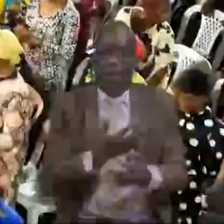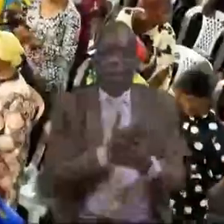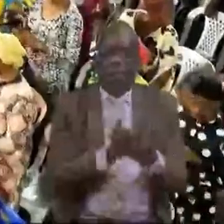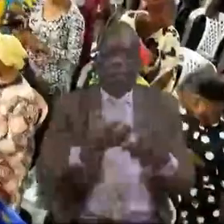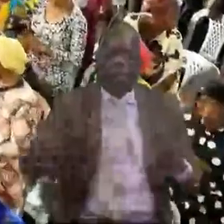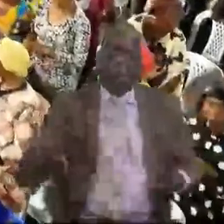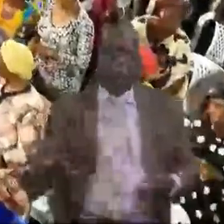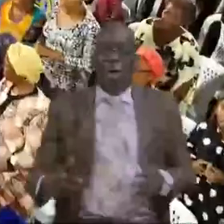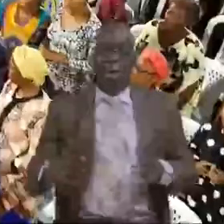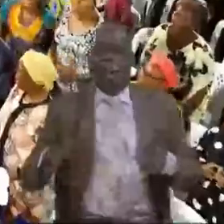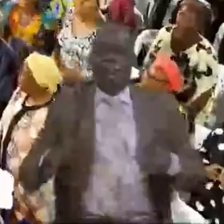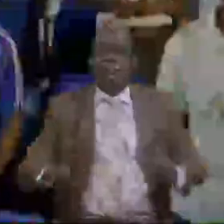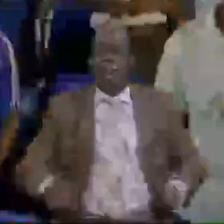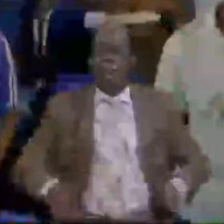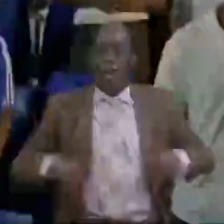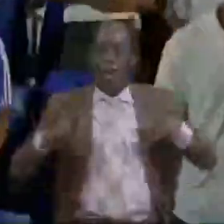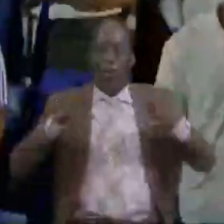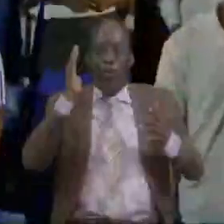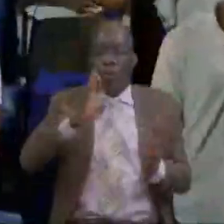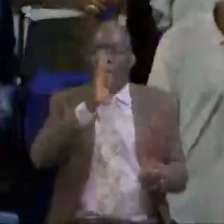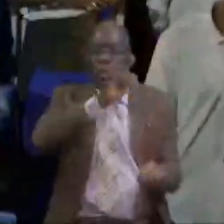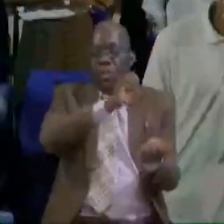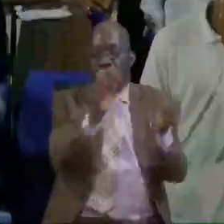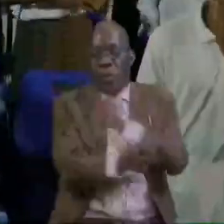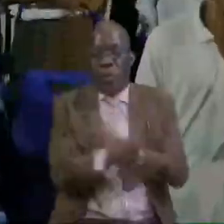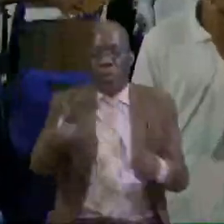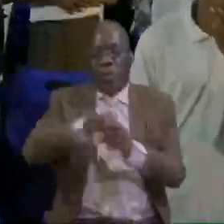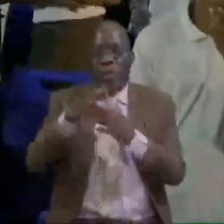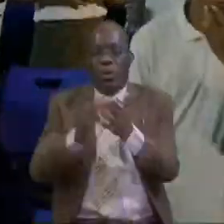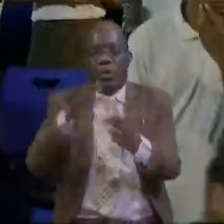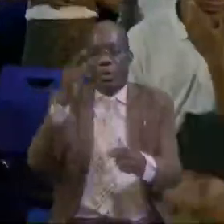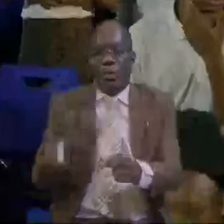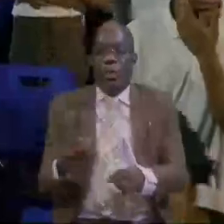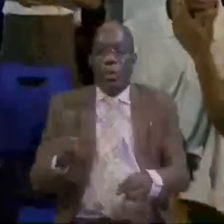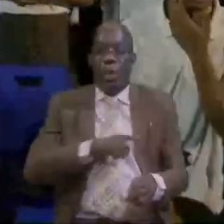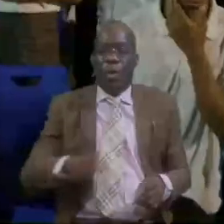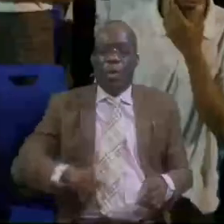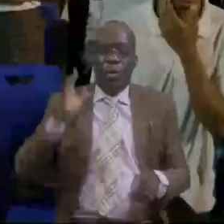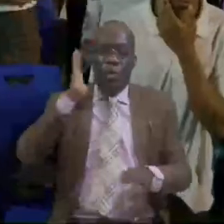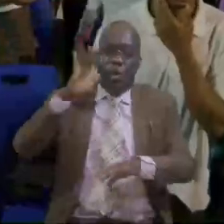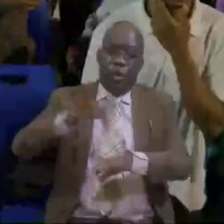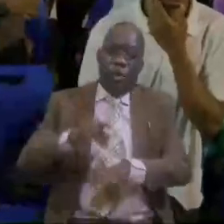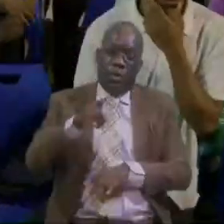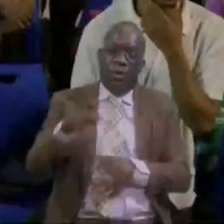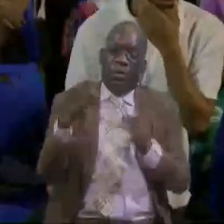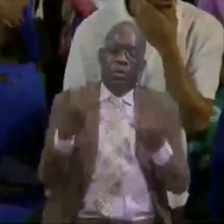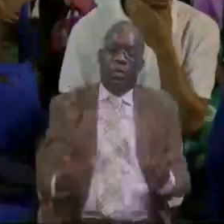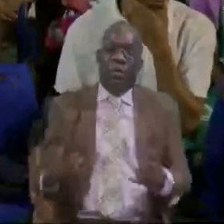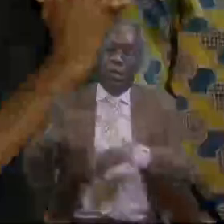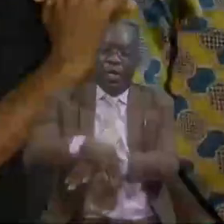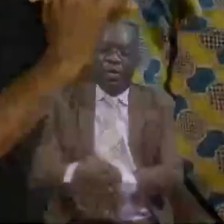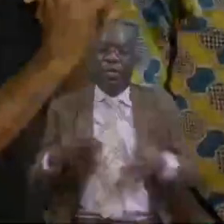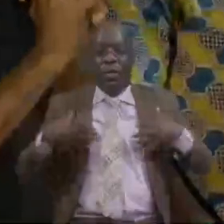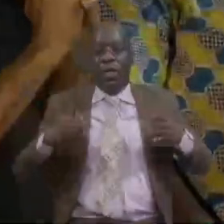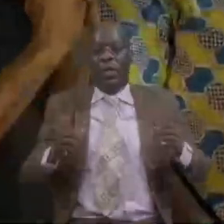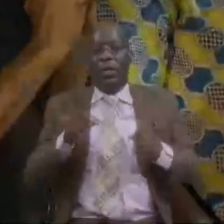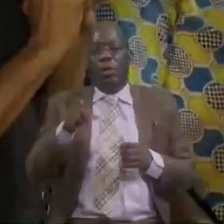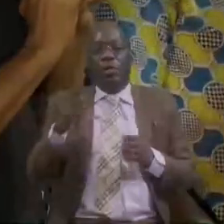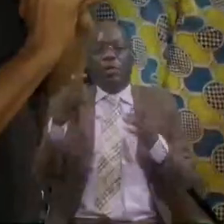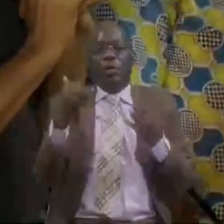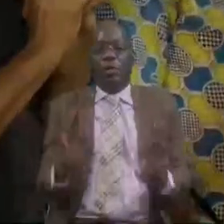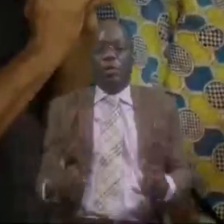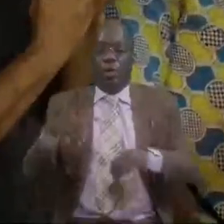Ce soir, les vies gâchées seront transformées. Le Seigneur va te toucher ce soir, te